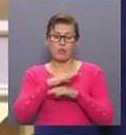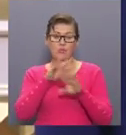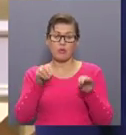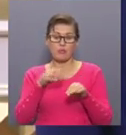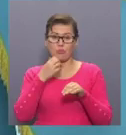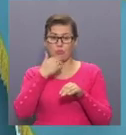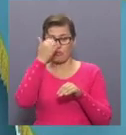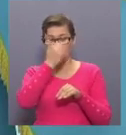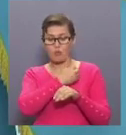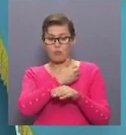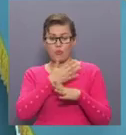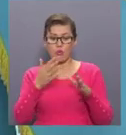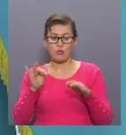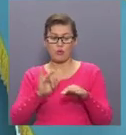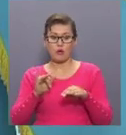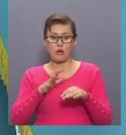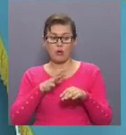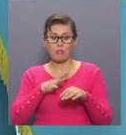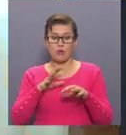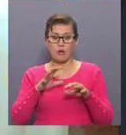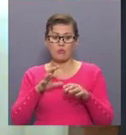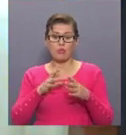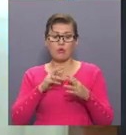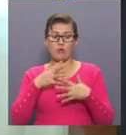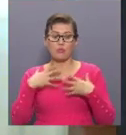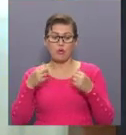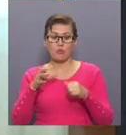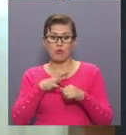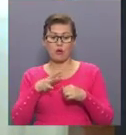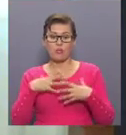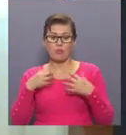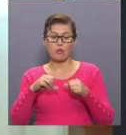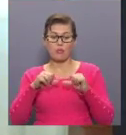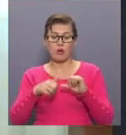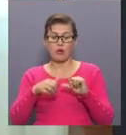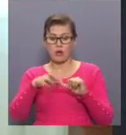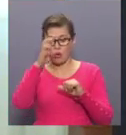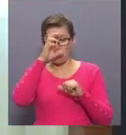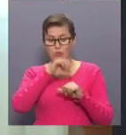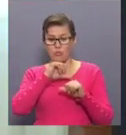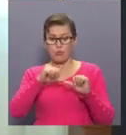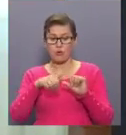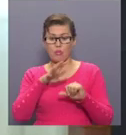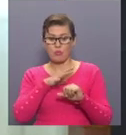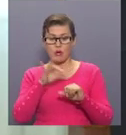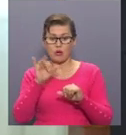айтамын. Деніңіз сау болсын, абыройыңыз жоғары болсын, мәңгілік ел болайық, жақында